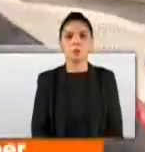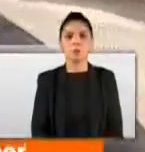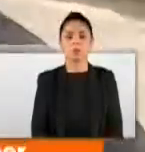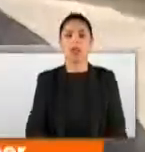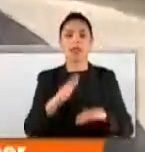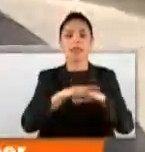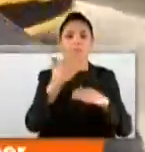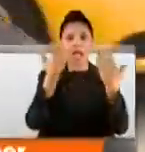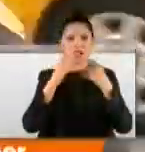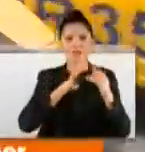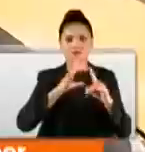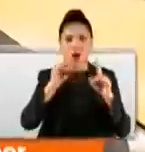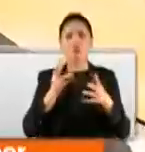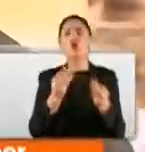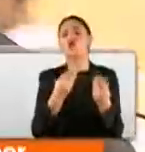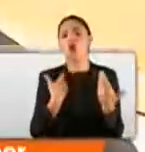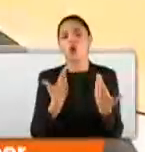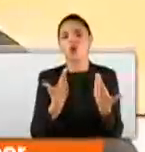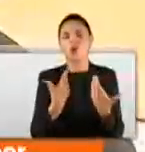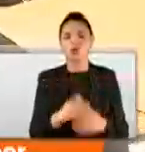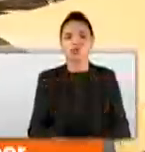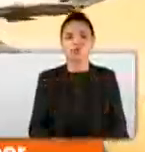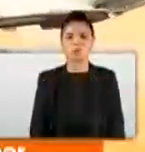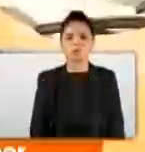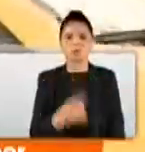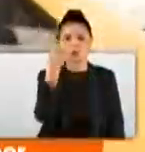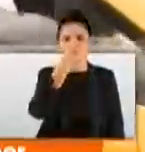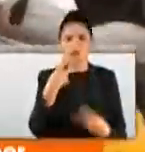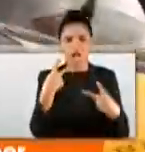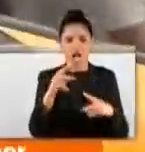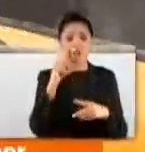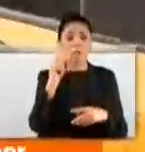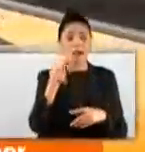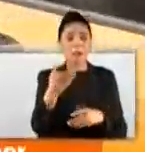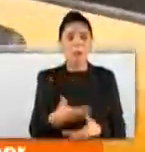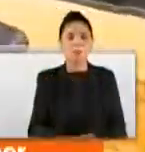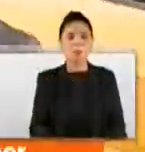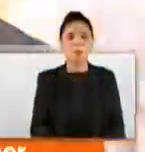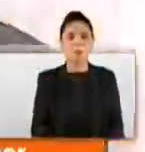Yaptırdınız mı estetik? Çok. Görebilir miyiz şöyle yüzünüzü açsanız?